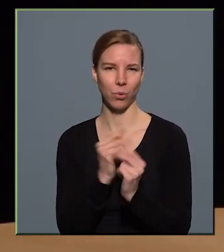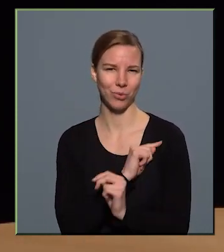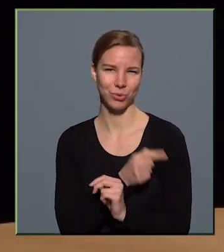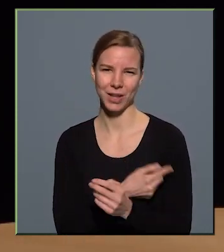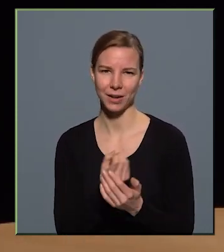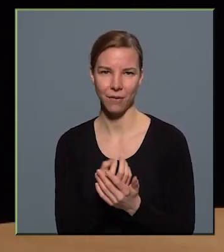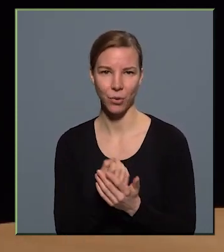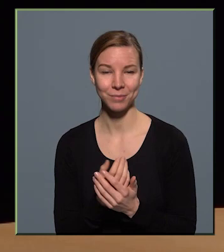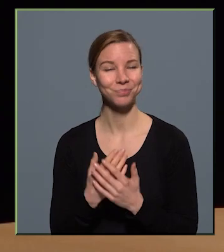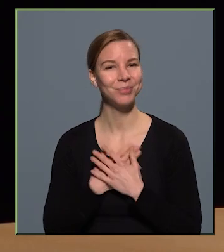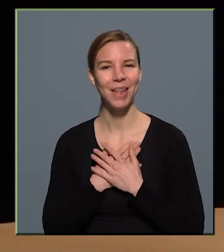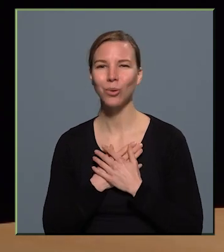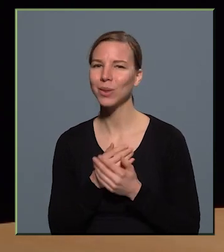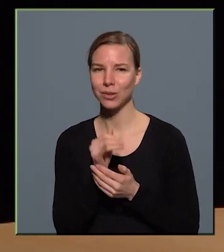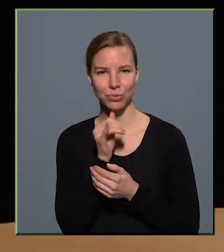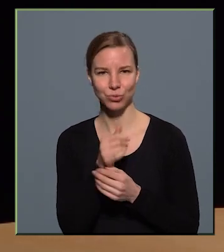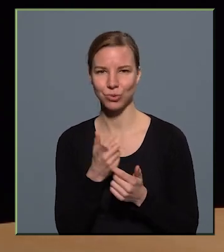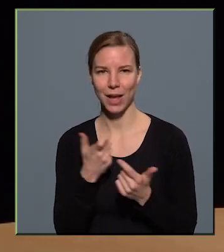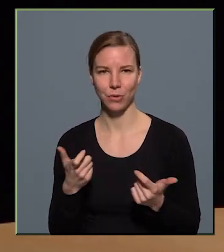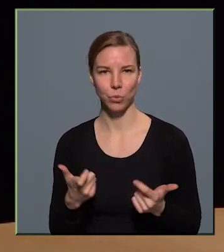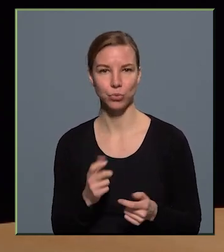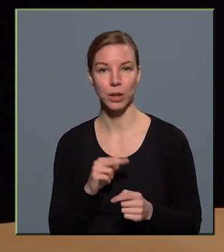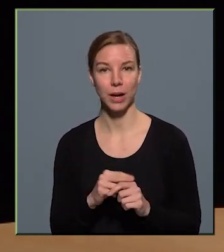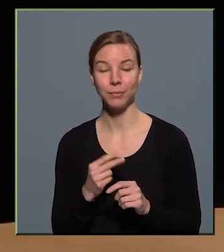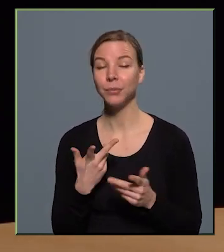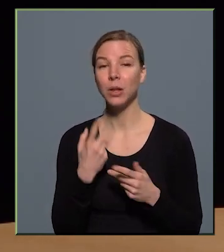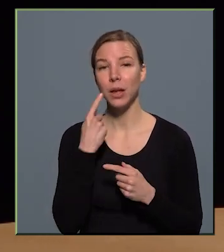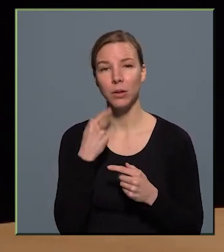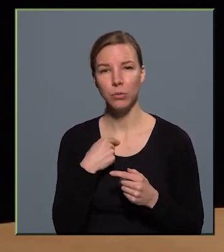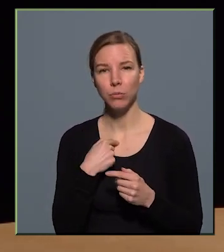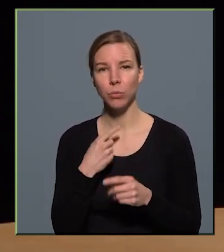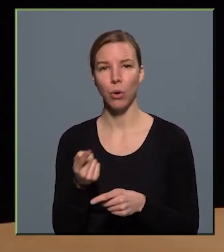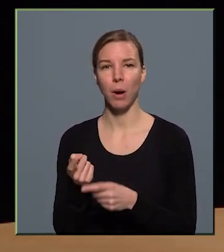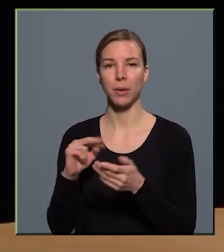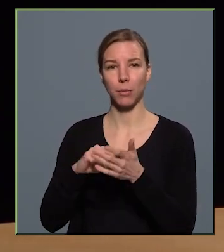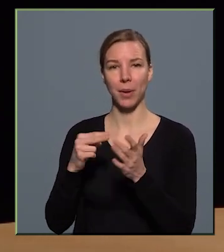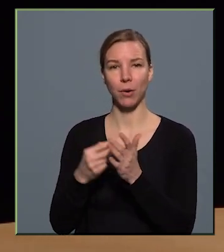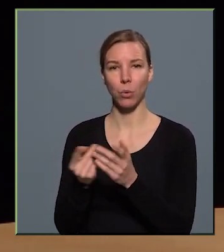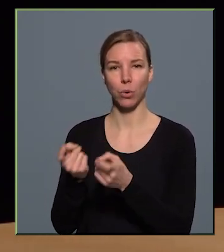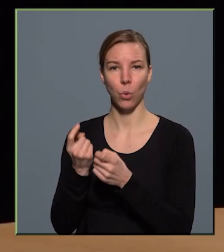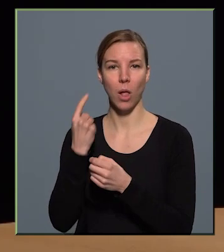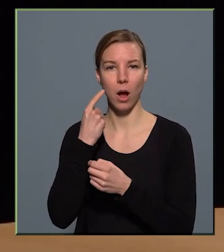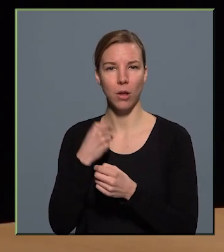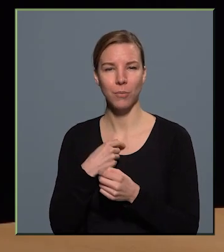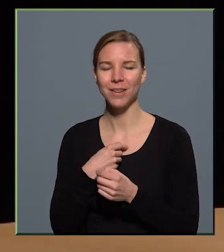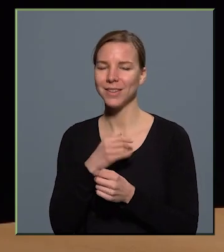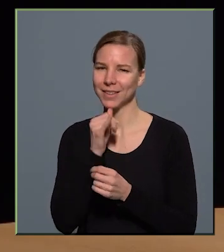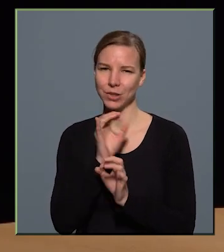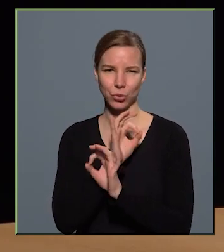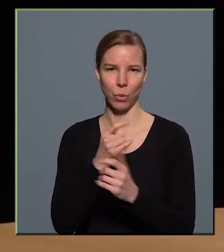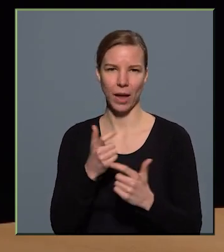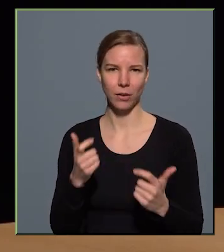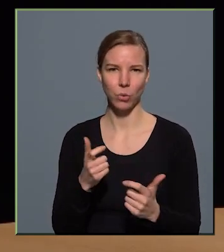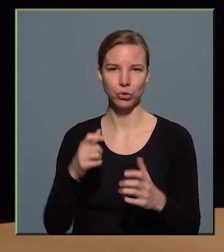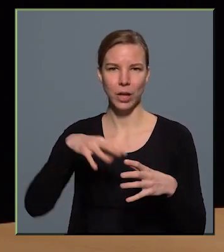opciónk. Szóval igazából, ahogy én tudom, és még egyszer mondom a mérnököktől, amit hallok, nincs erre igazán jó opciónk, hogy egy